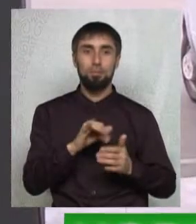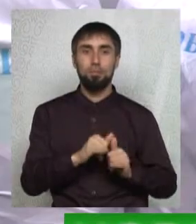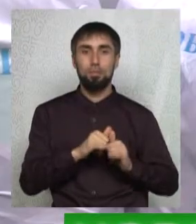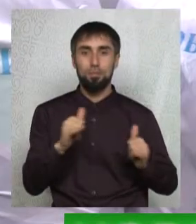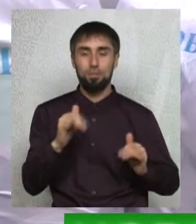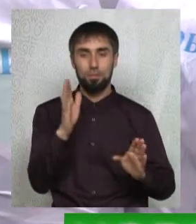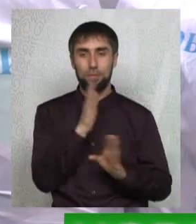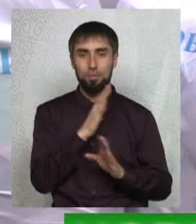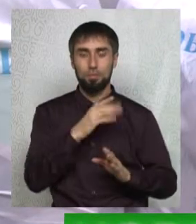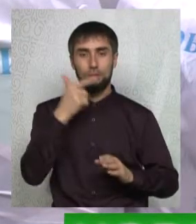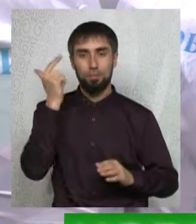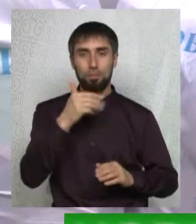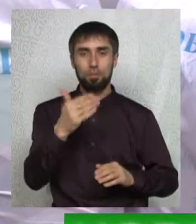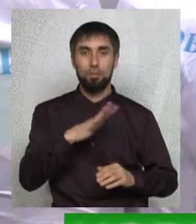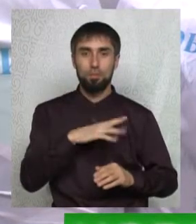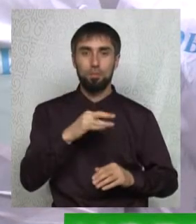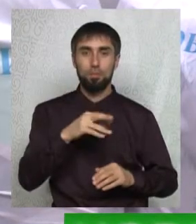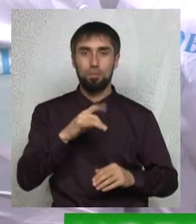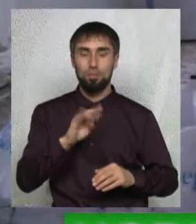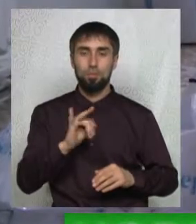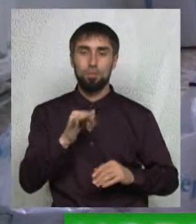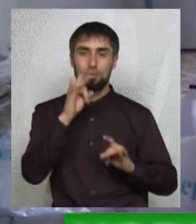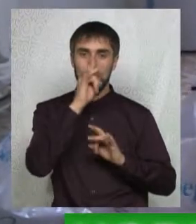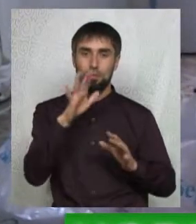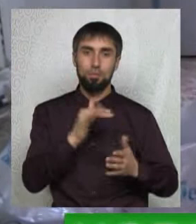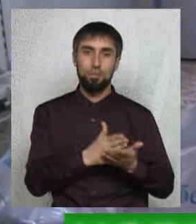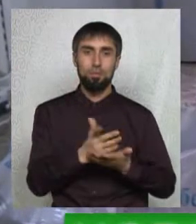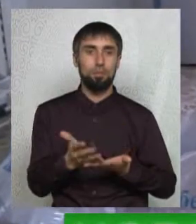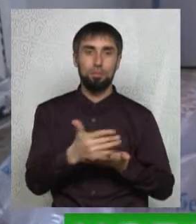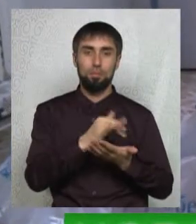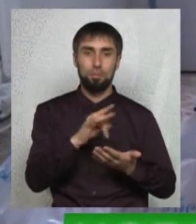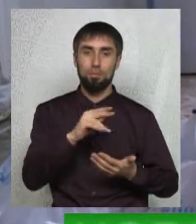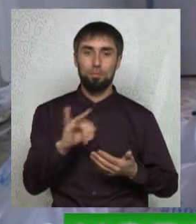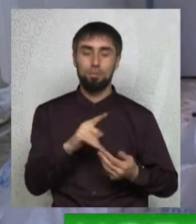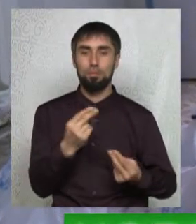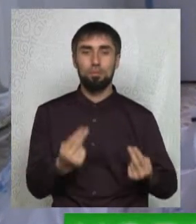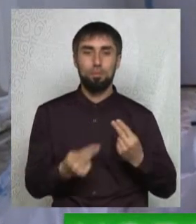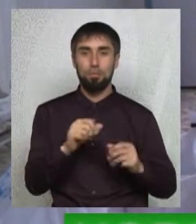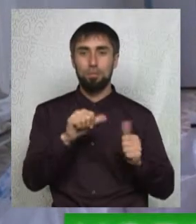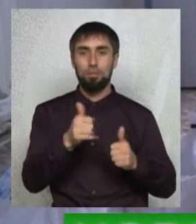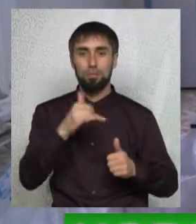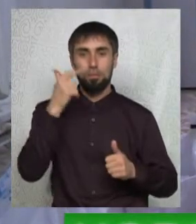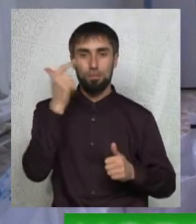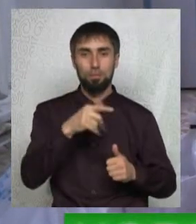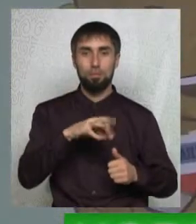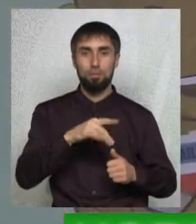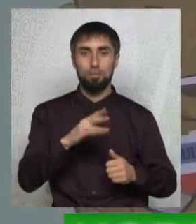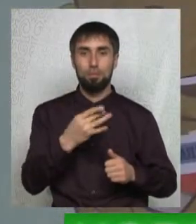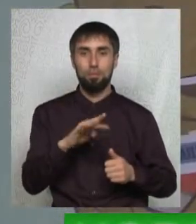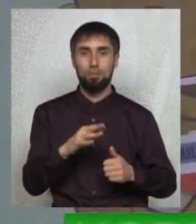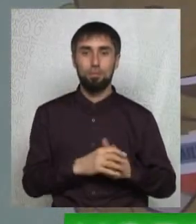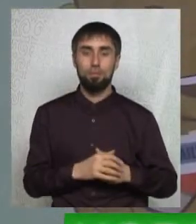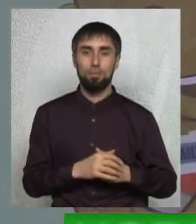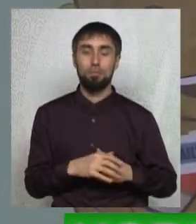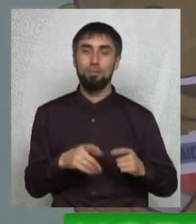экологическую грамотность подростков, привить культуру раздельного сбора мусора через игровую форму и грамотную мотивацию. Общий